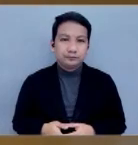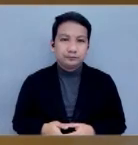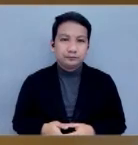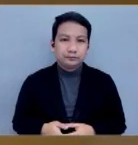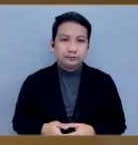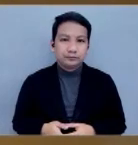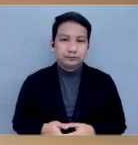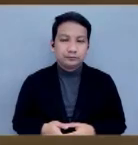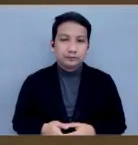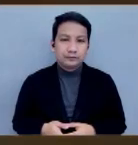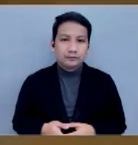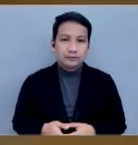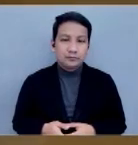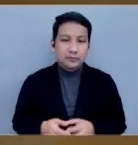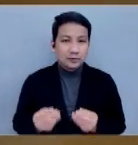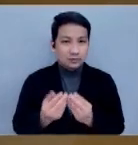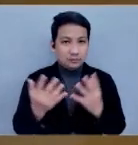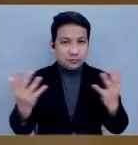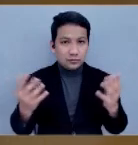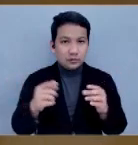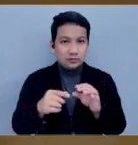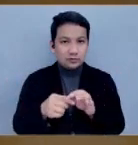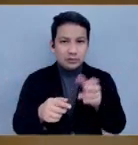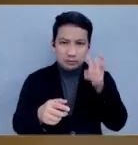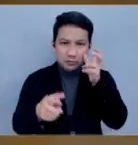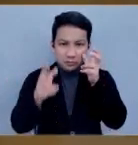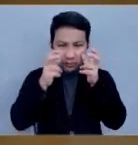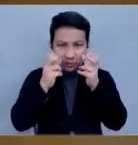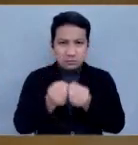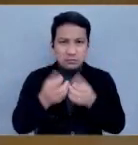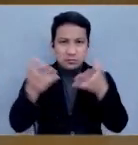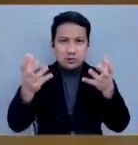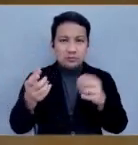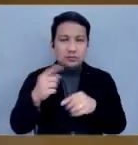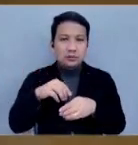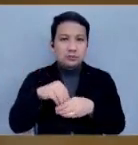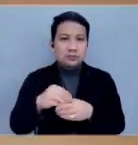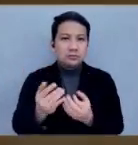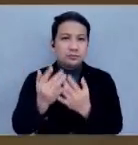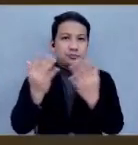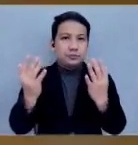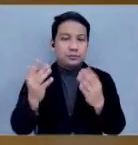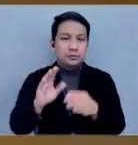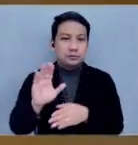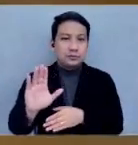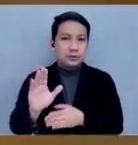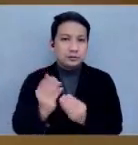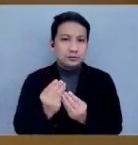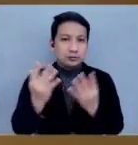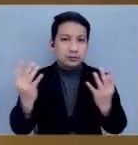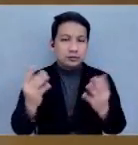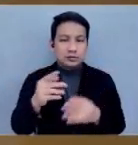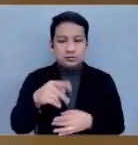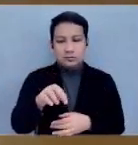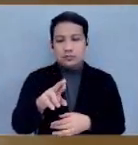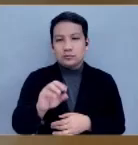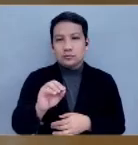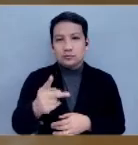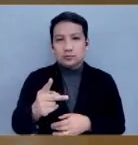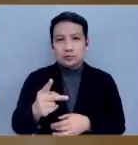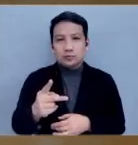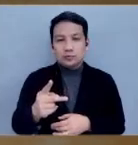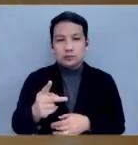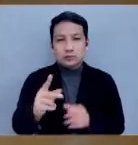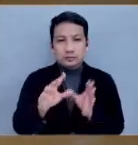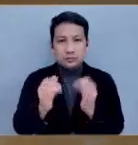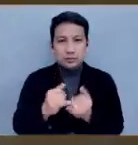Mula sa kalsadang ito, rinig na rinig ang pagsabog mula sa nasusunog na bodega ng paputok sa Purok Judas Belt sa Barangay Babag,